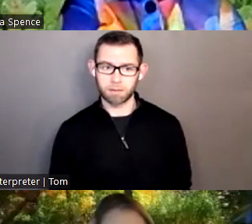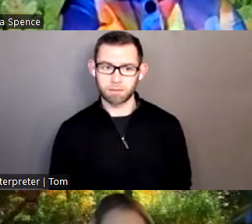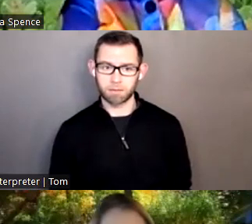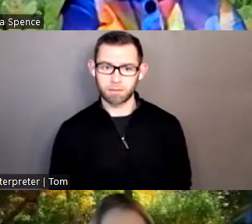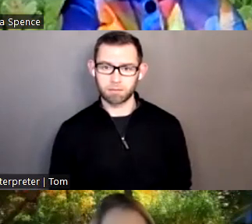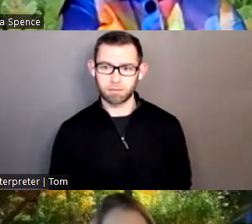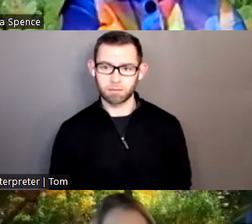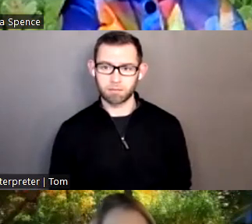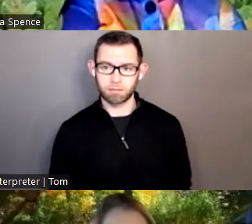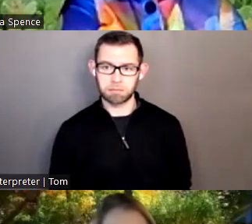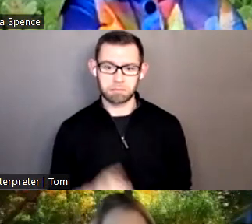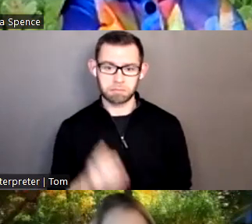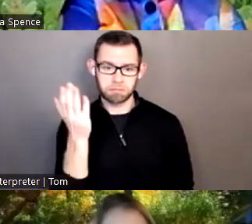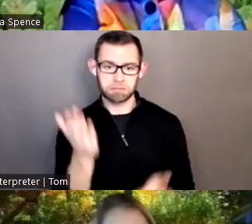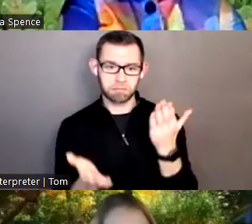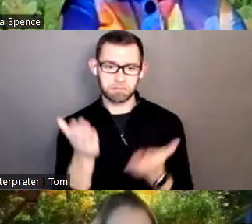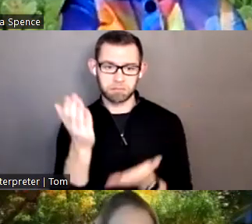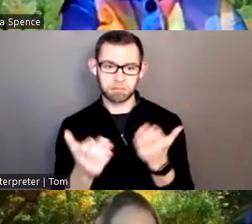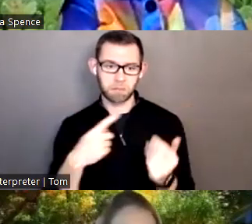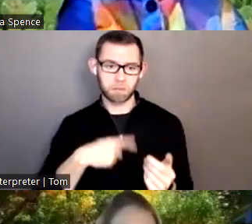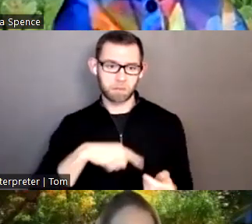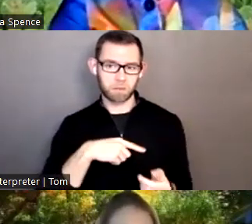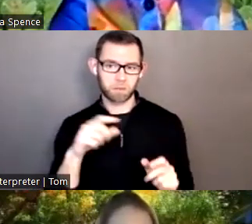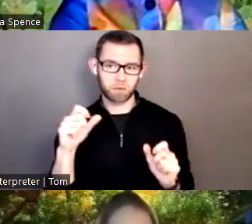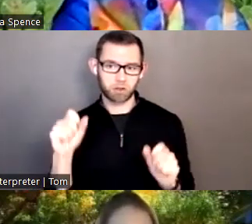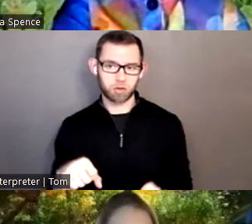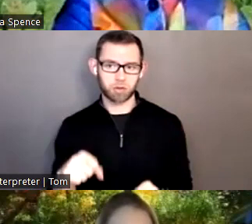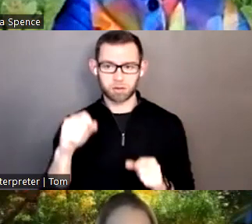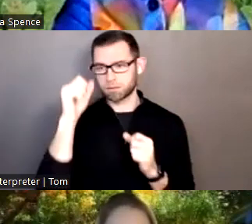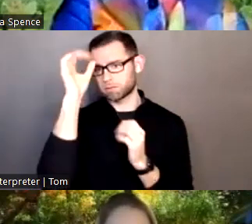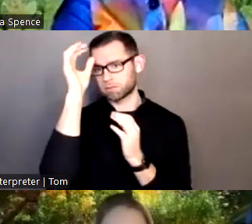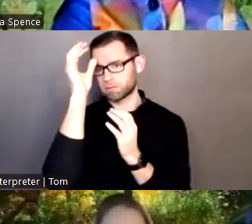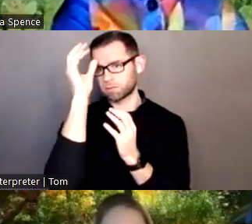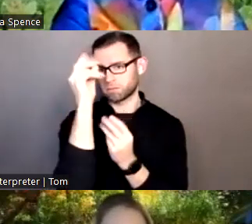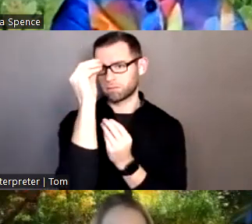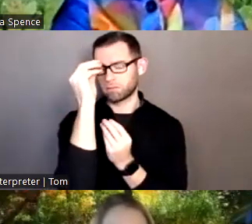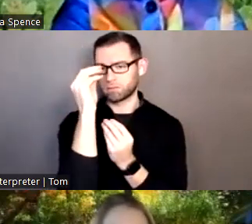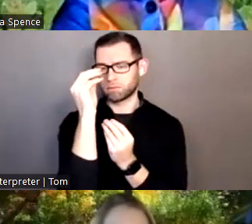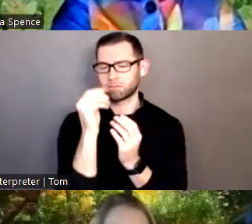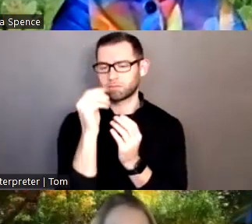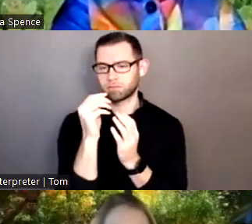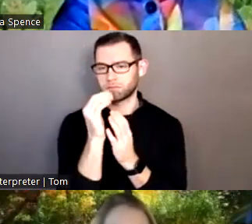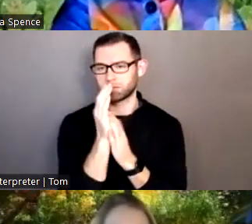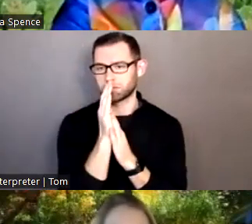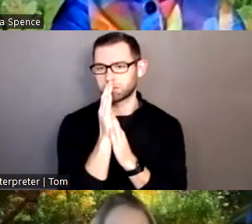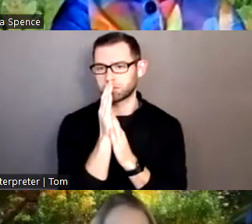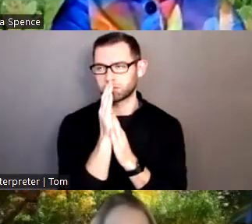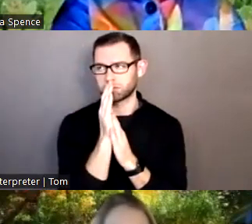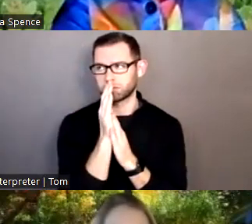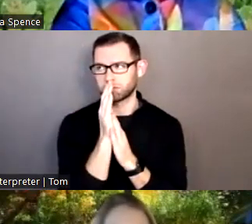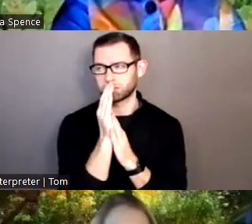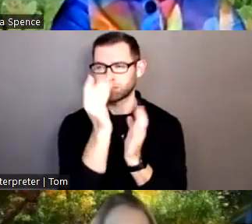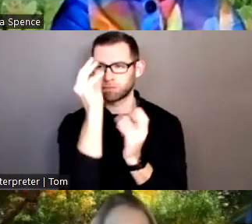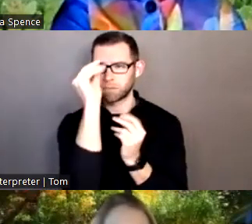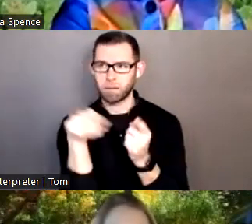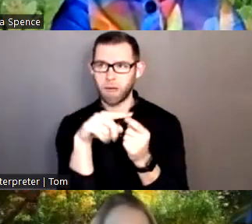stratégie IGA. perhaps we could Peut-être nous think capables about that. But there would be penser